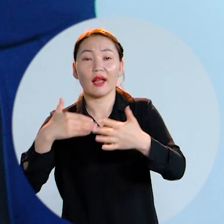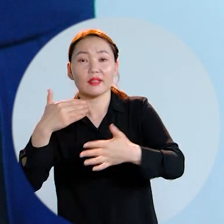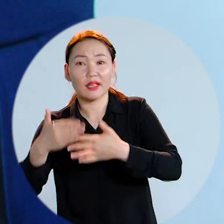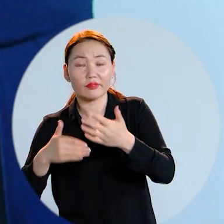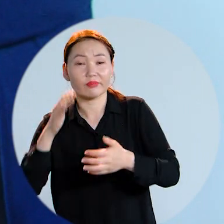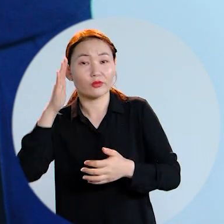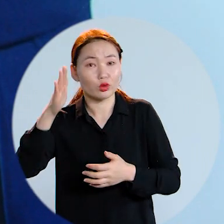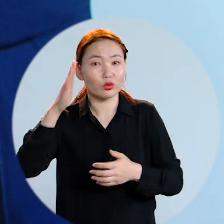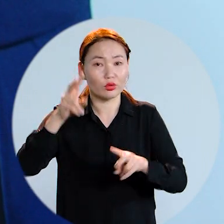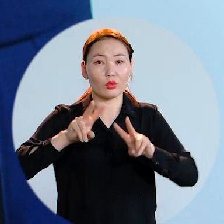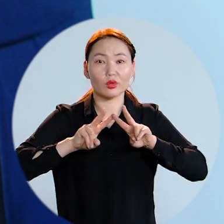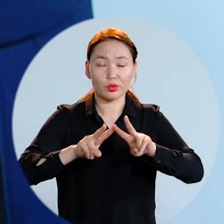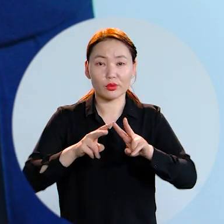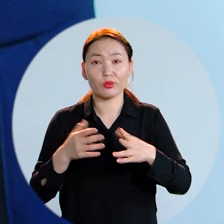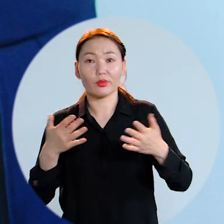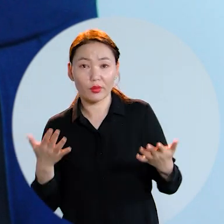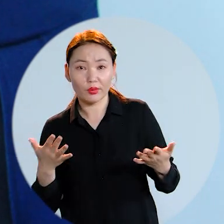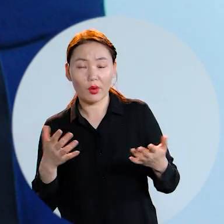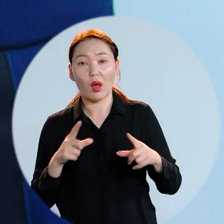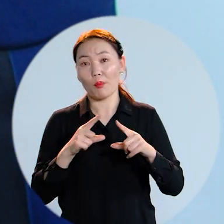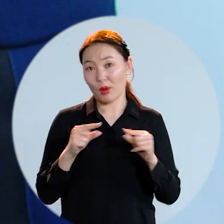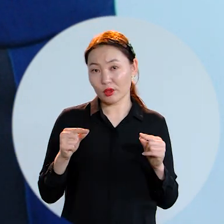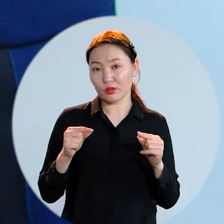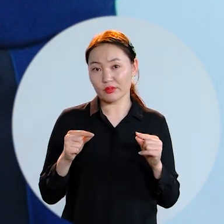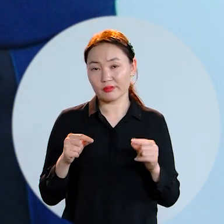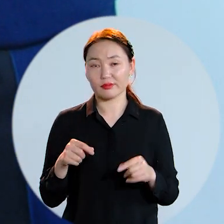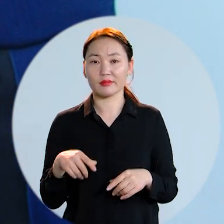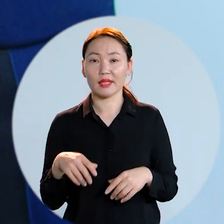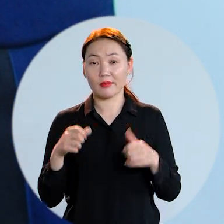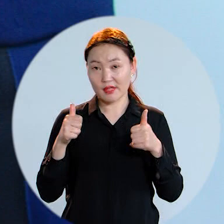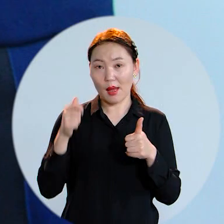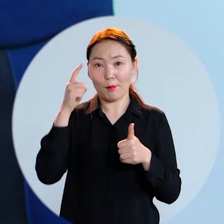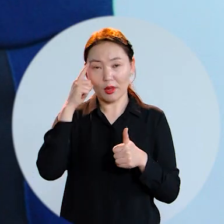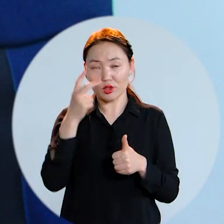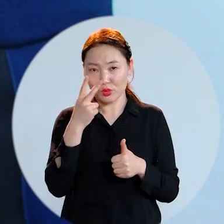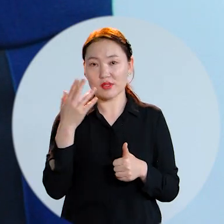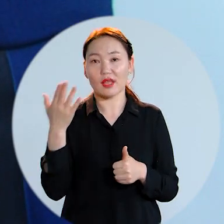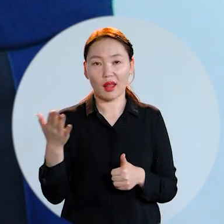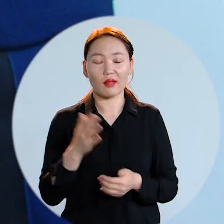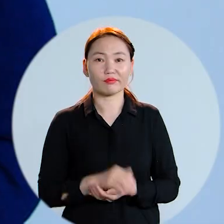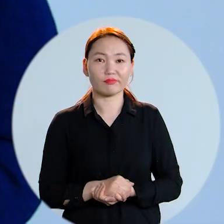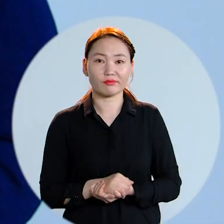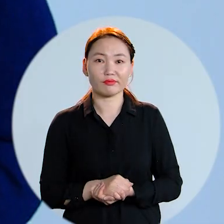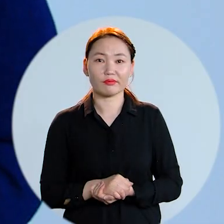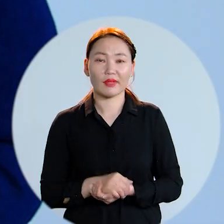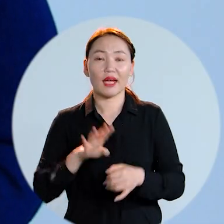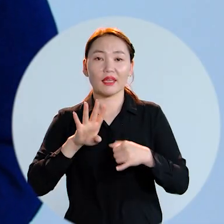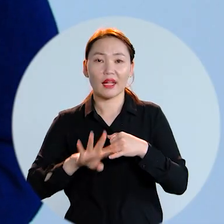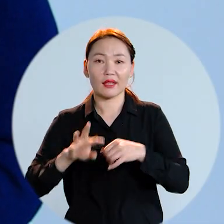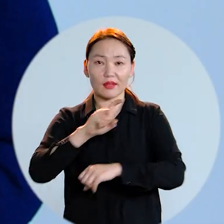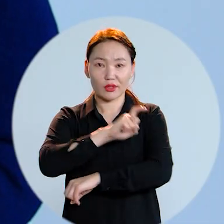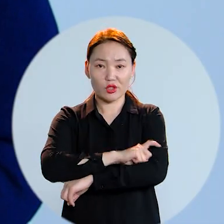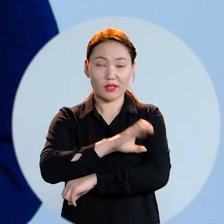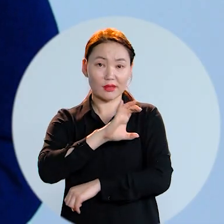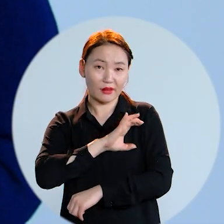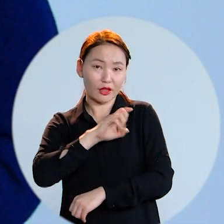үлдэхүү үгүй юу гэдгийг эргэцүүлэн нэгийг бодож хоёрыг тунгаасан байхаа гэж бодож байна. Дараагийн хичээлээр